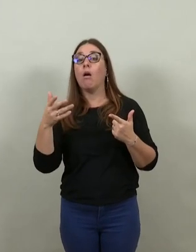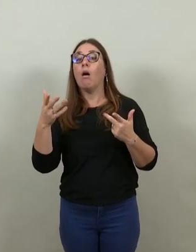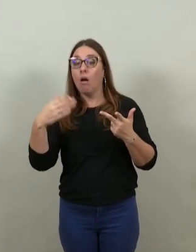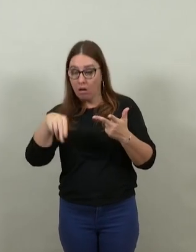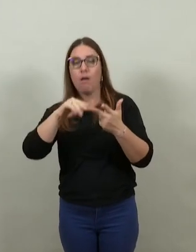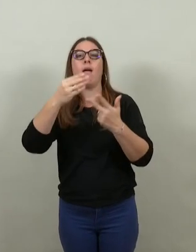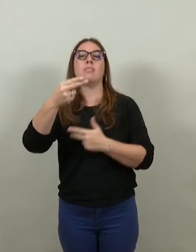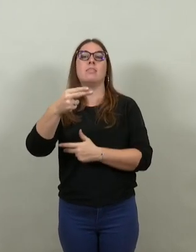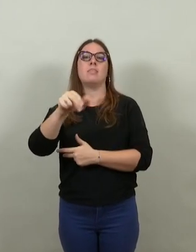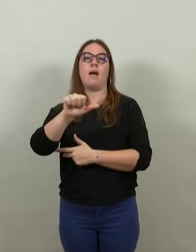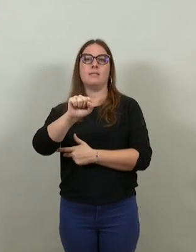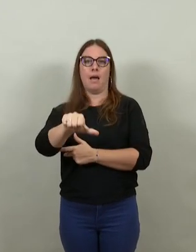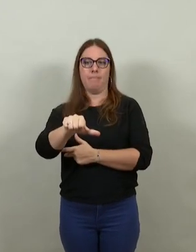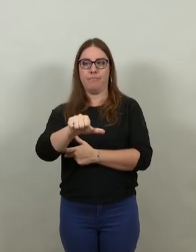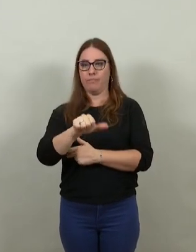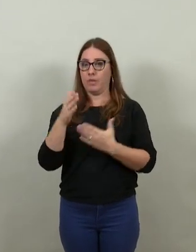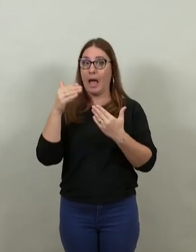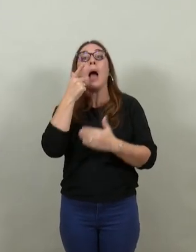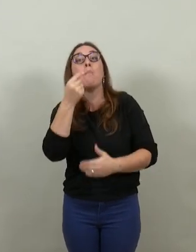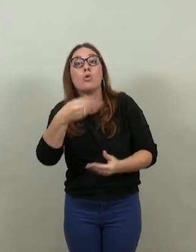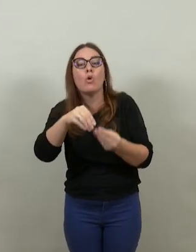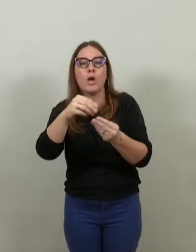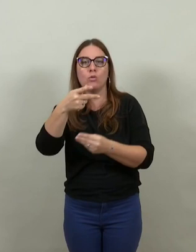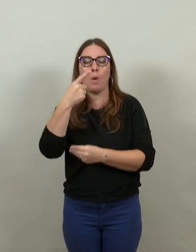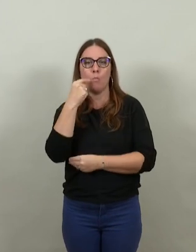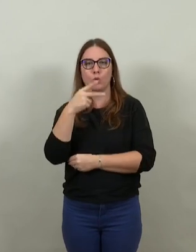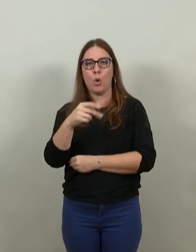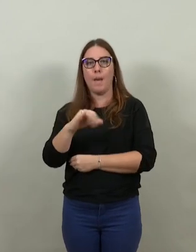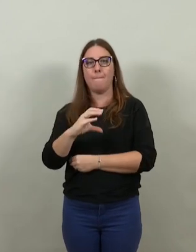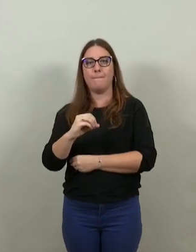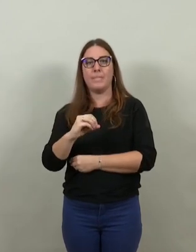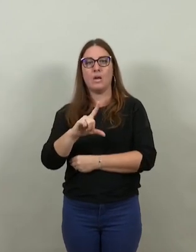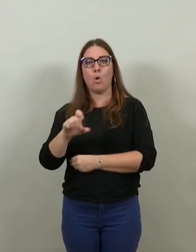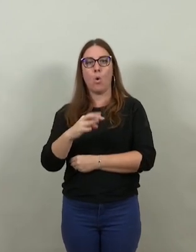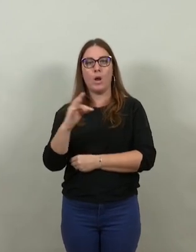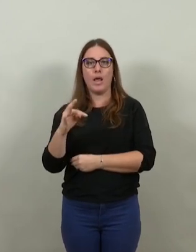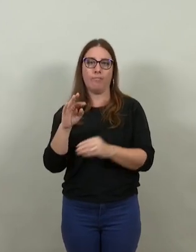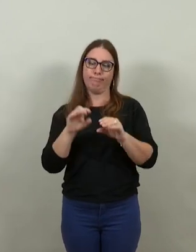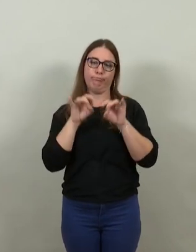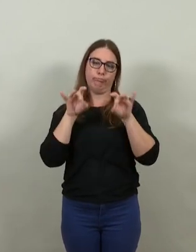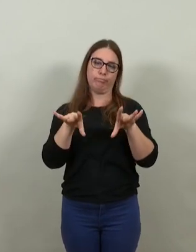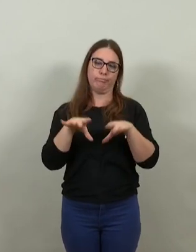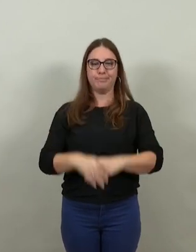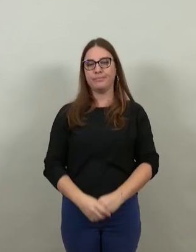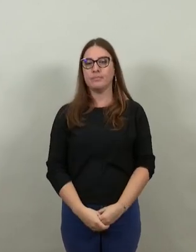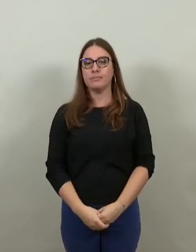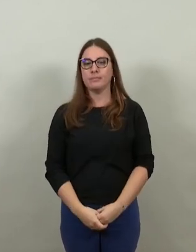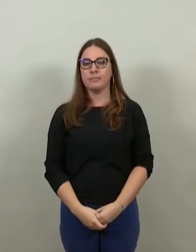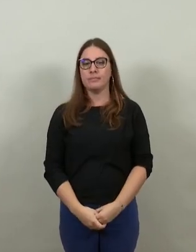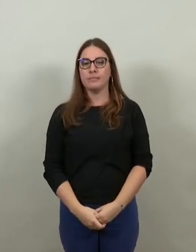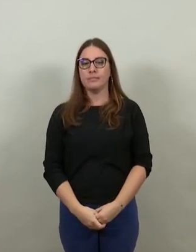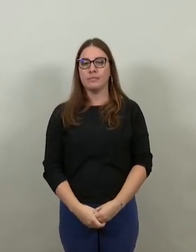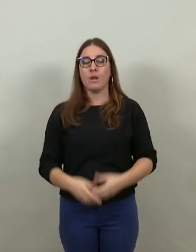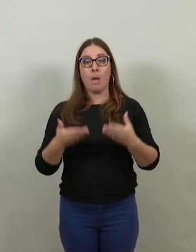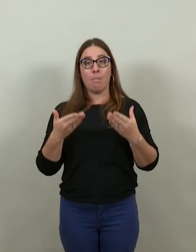NASA le et Monsieur Picolet le vœux est donc repoussé euh nous